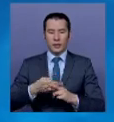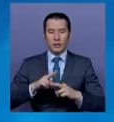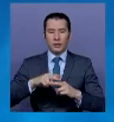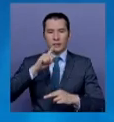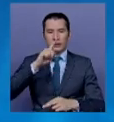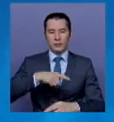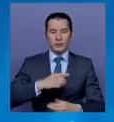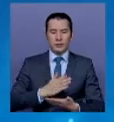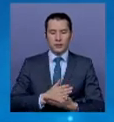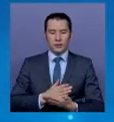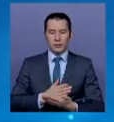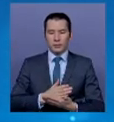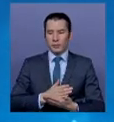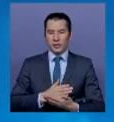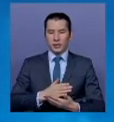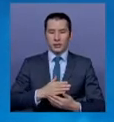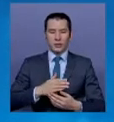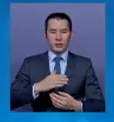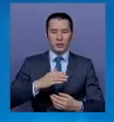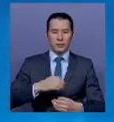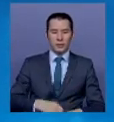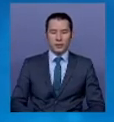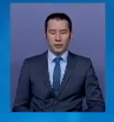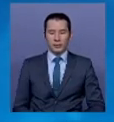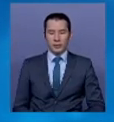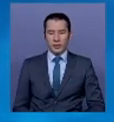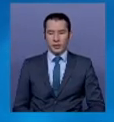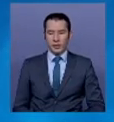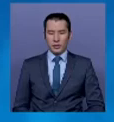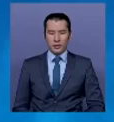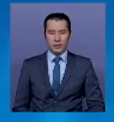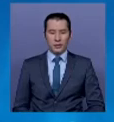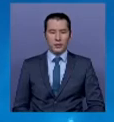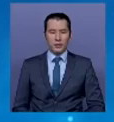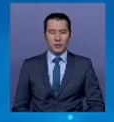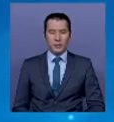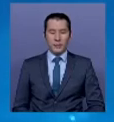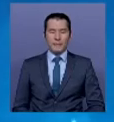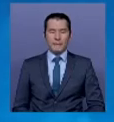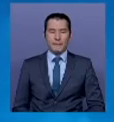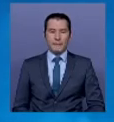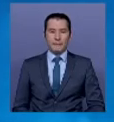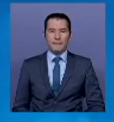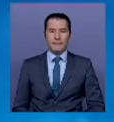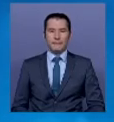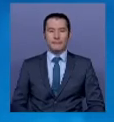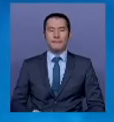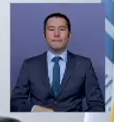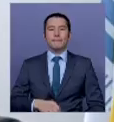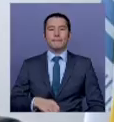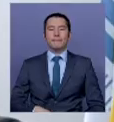Несие мөлшерлемесі 5%-ды құрайды. Бастапқы жарна 10% және несиелендіру 20 жылға дейін беріледі. Бағдарламаға қолжетімділік сатысы енгізіліп